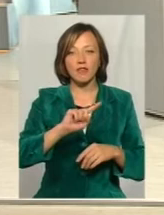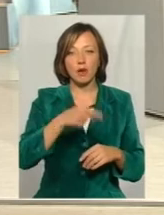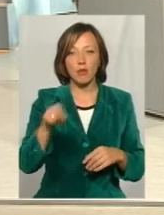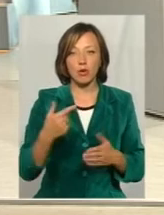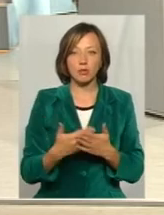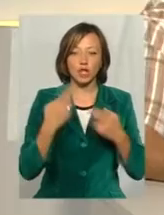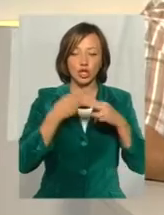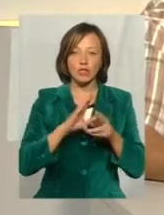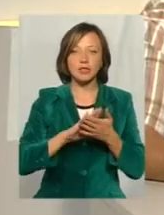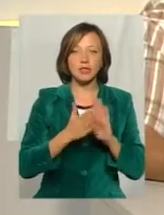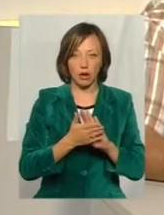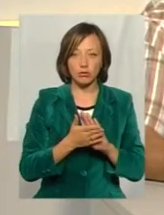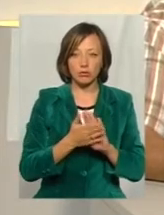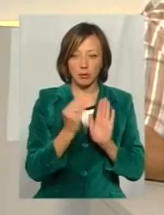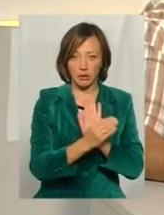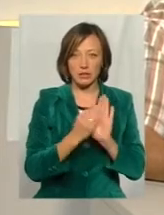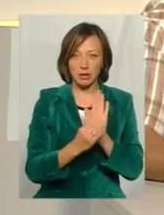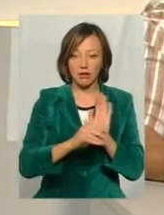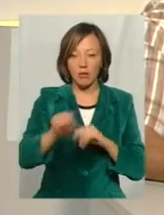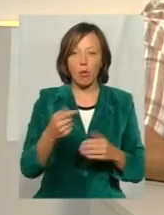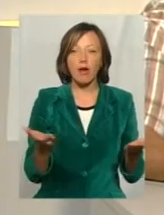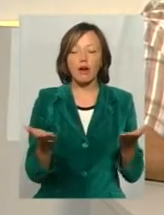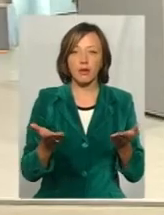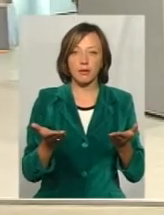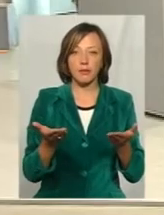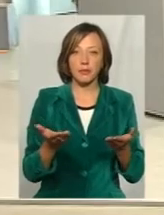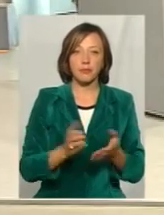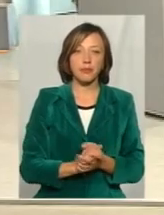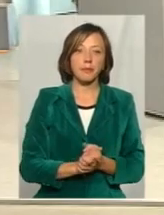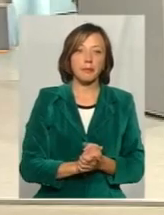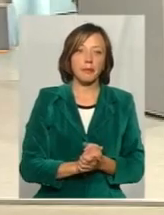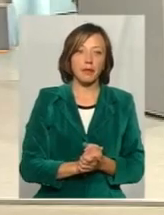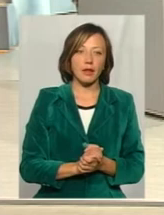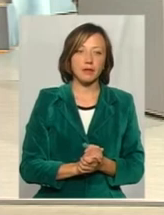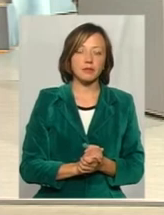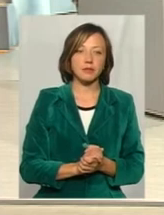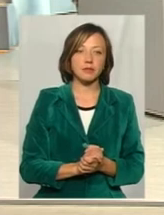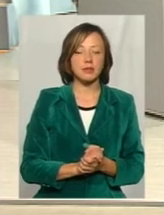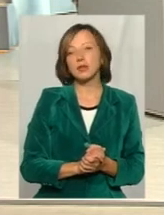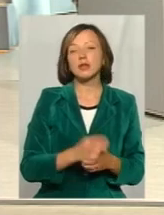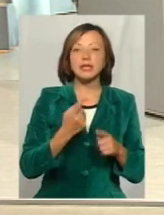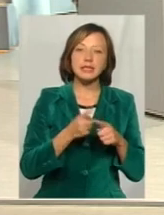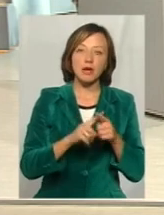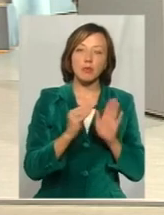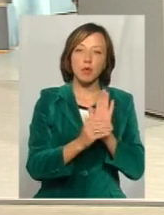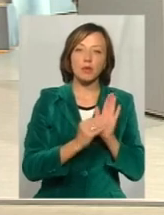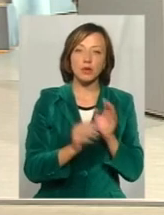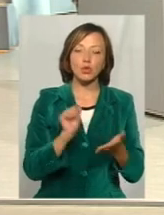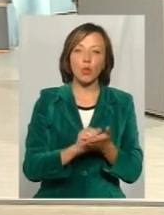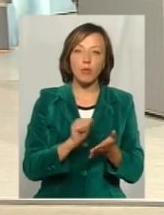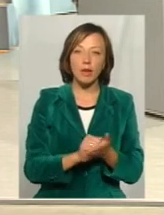До технічного стану якісь вимоги прописані? Ну, очевидно, це прописано якби з нормативними документами,